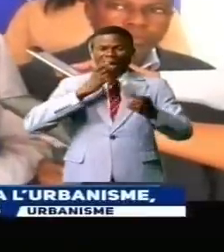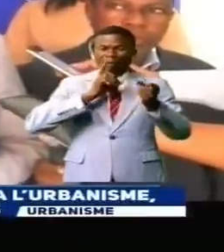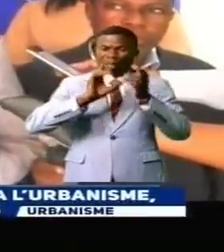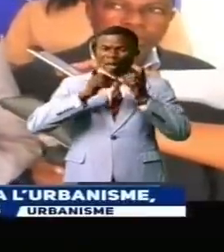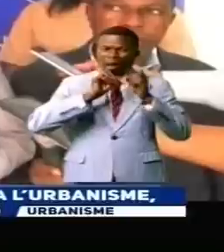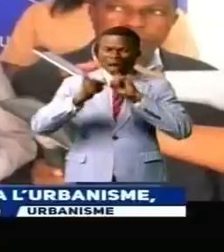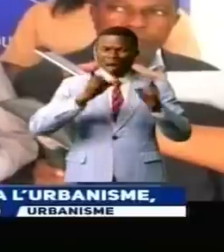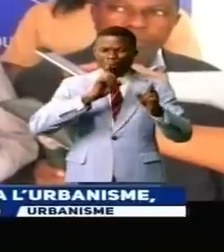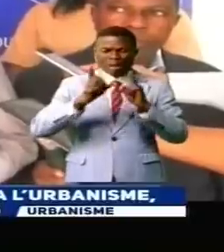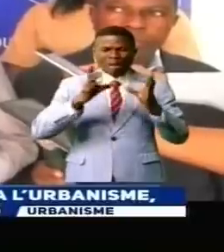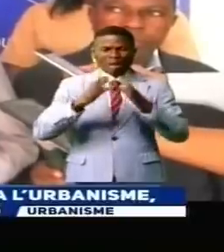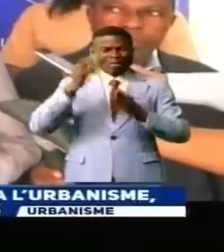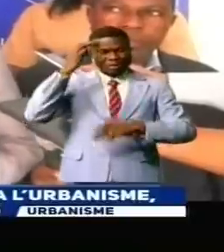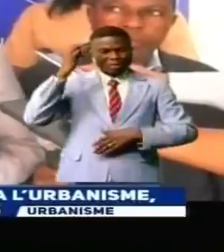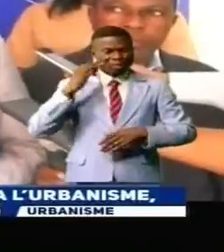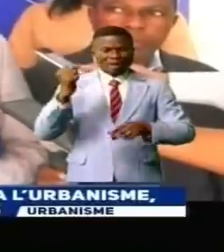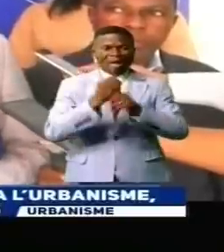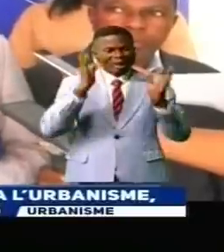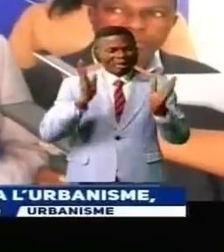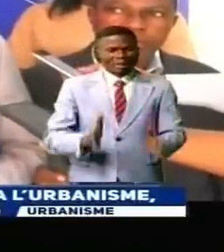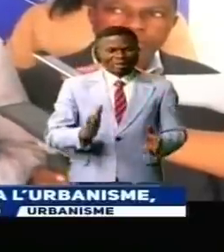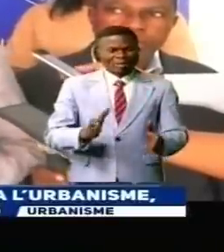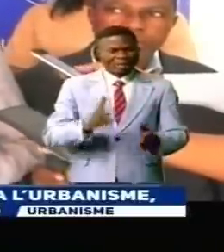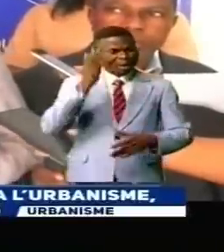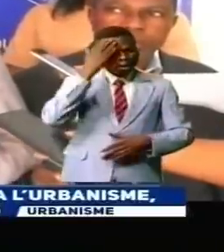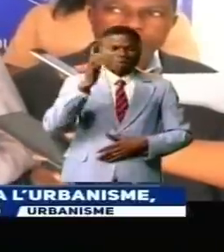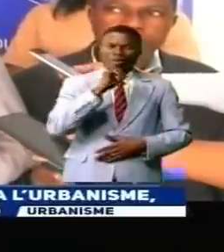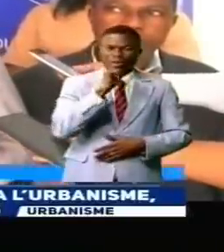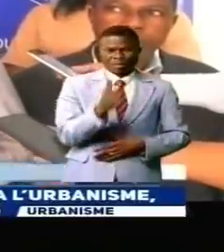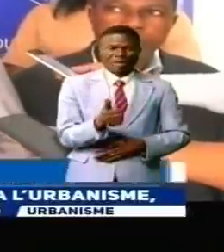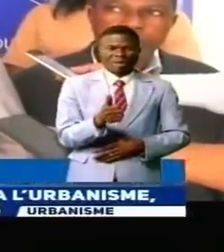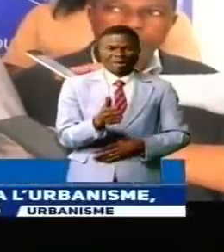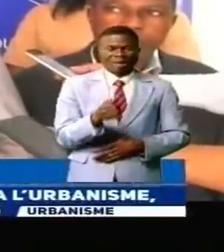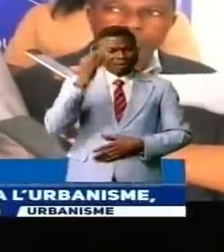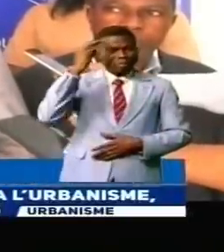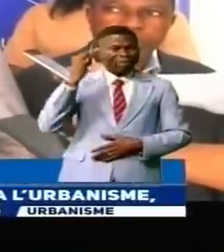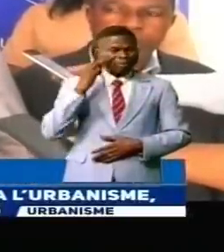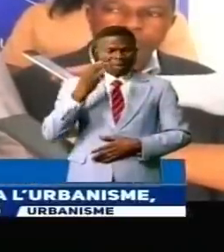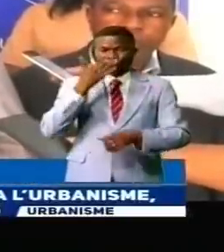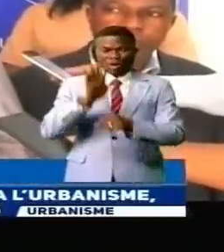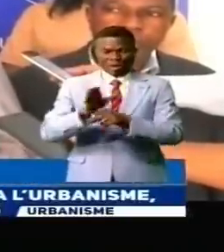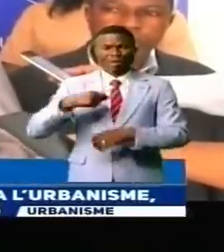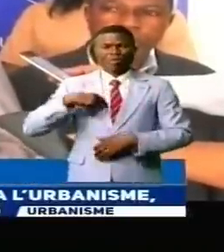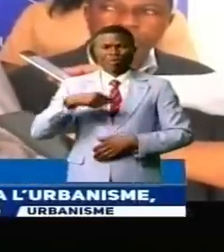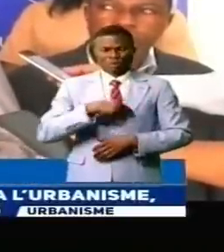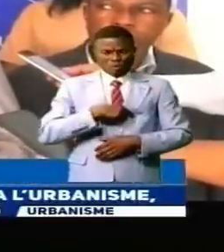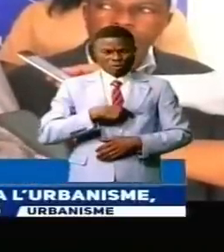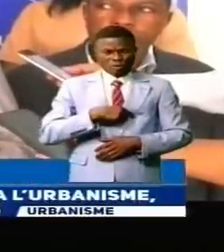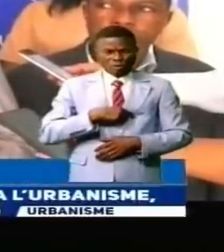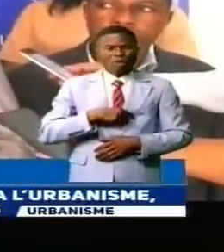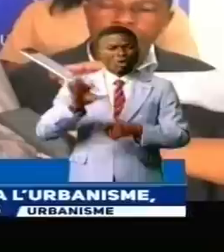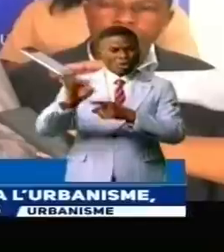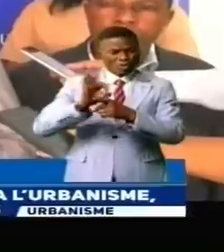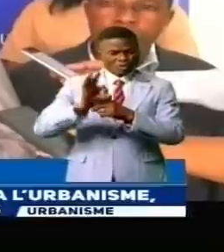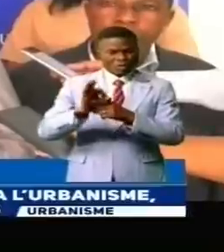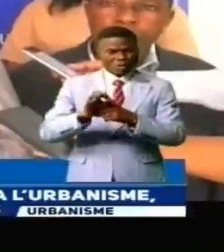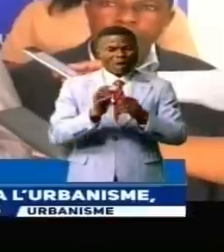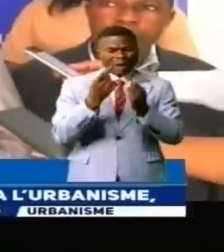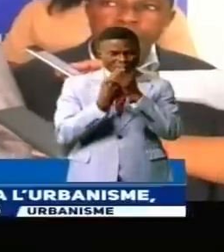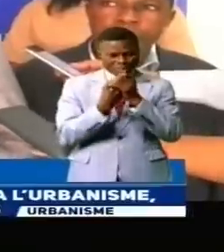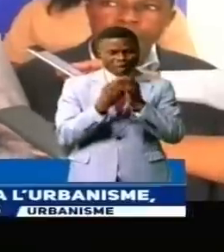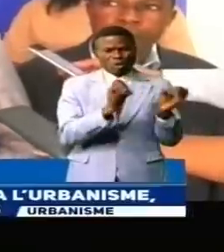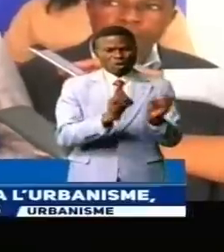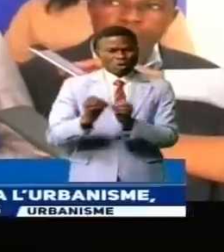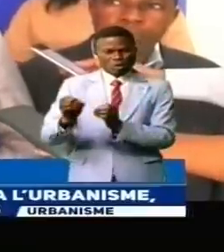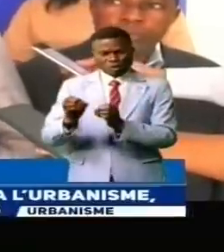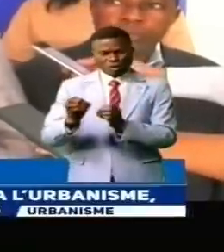du ministre, mais les agents ne sont pas informés. Et le ministre nous a promis qu'il y aura une formation où on